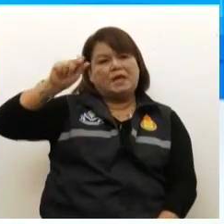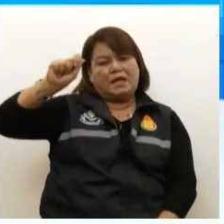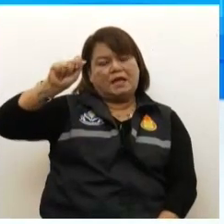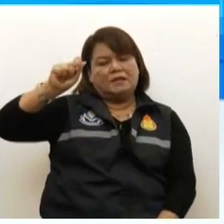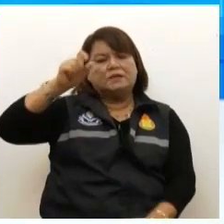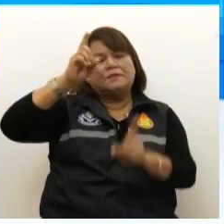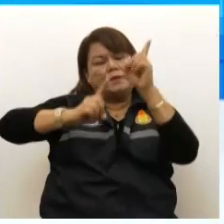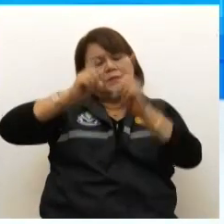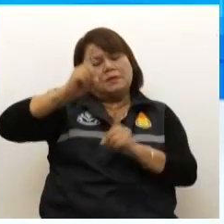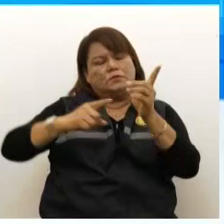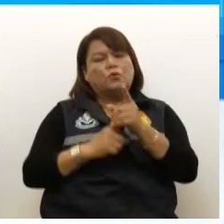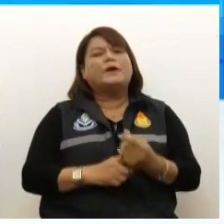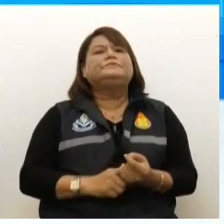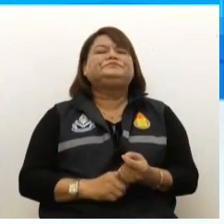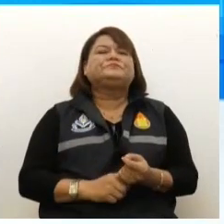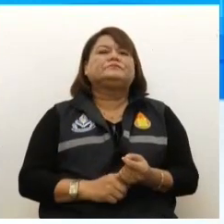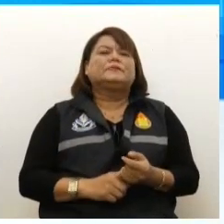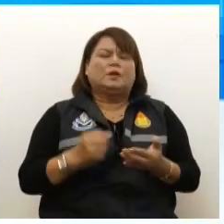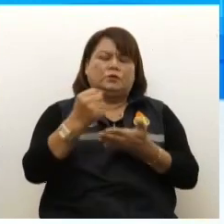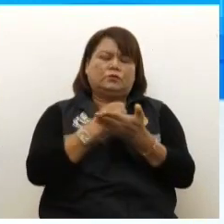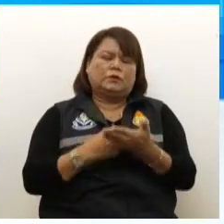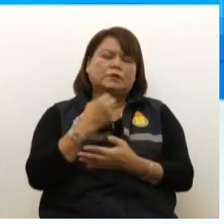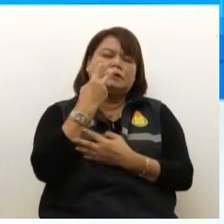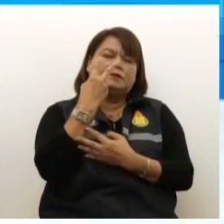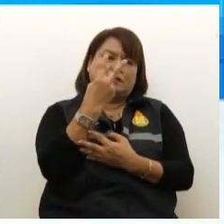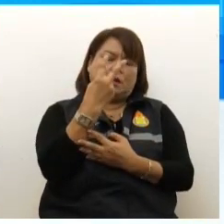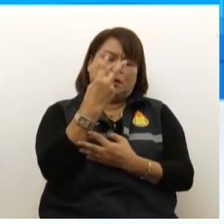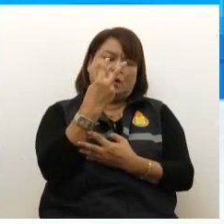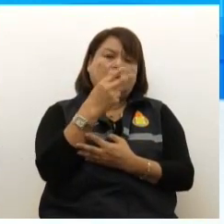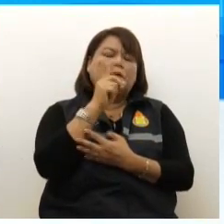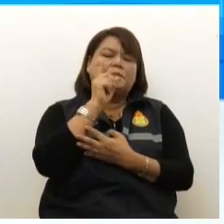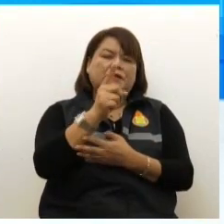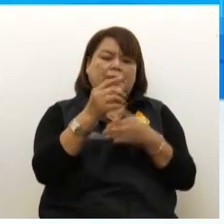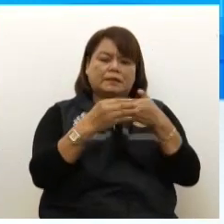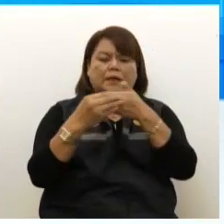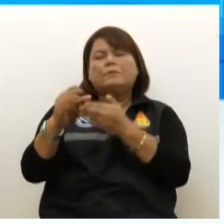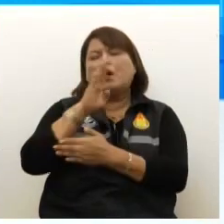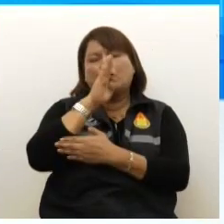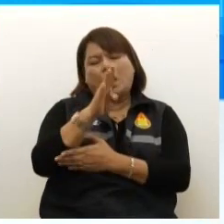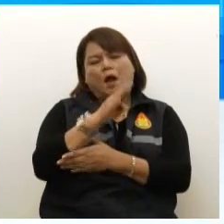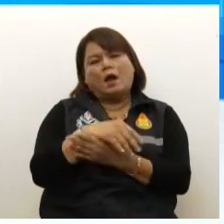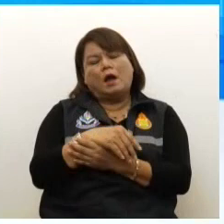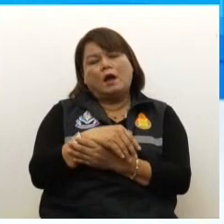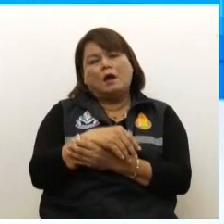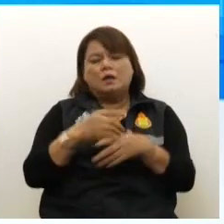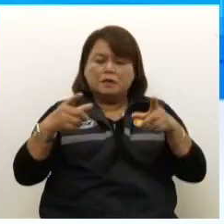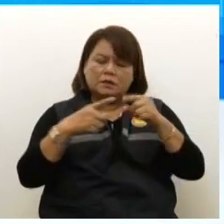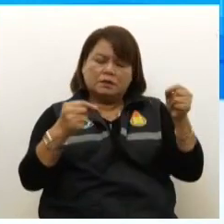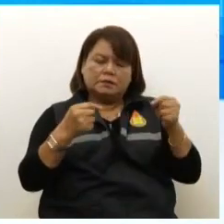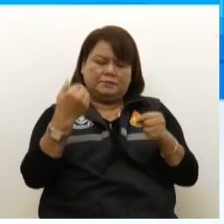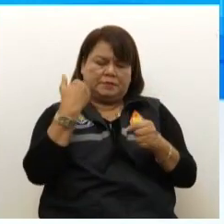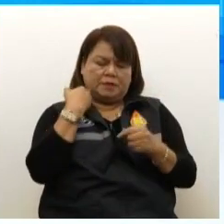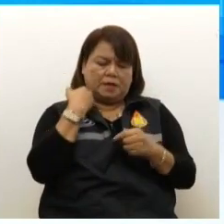ะครับครับส่วนเรื่องที่2นะครับก็เป็นการนำเรียนชี้แจงว่าเรื่องที่เราได้มี